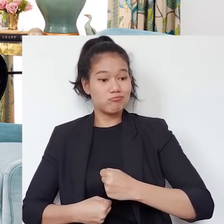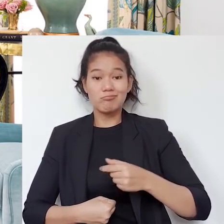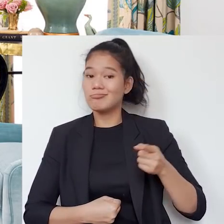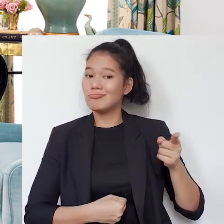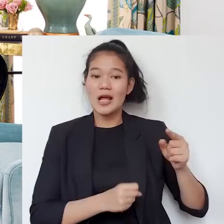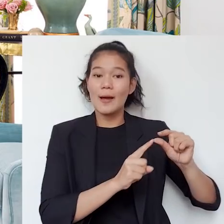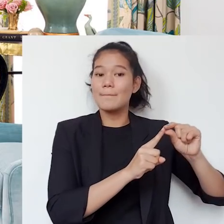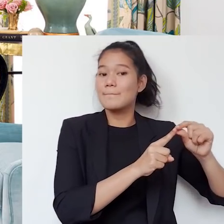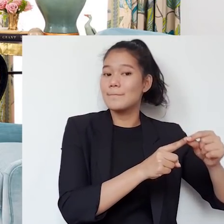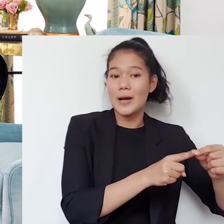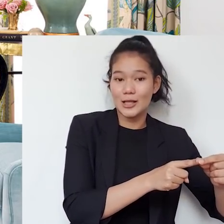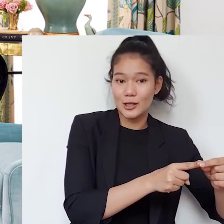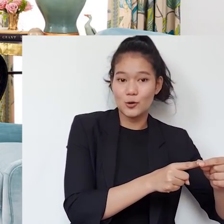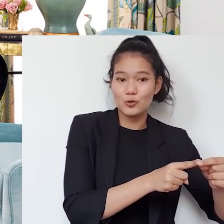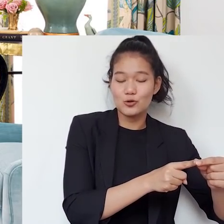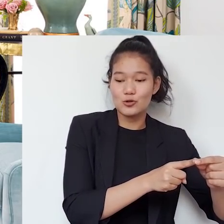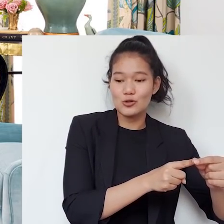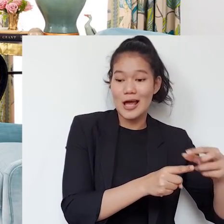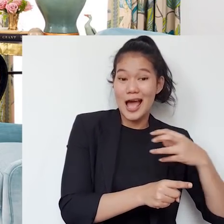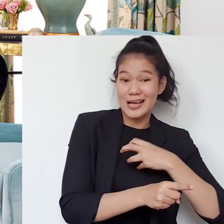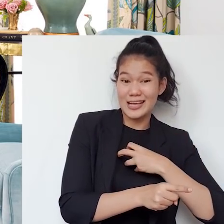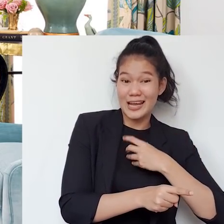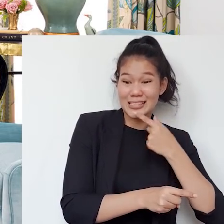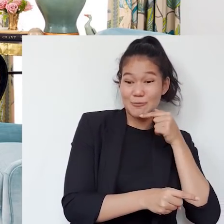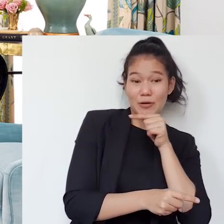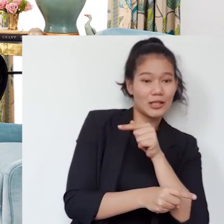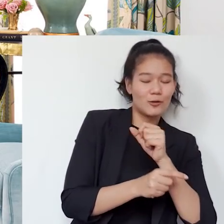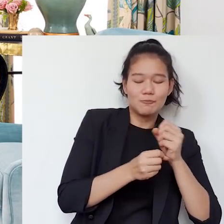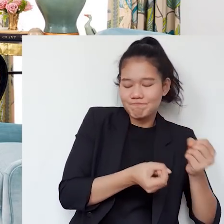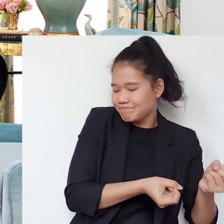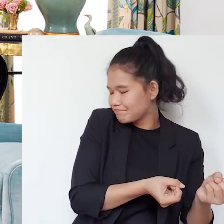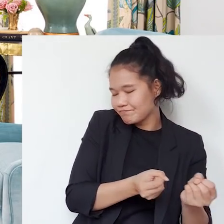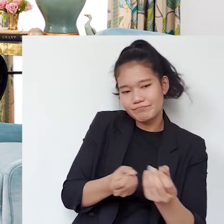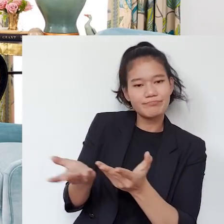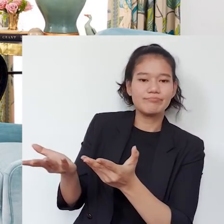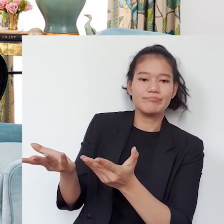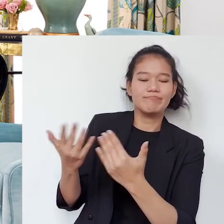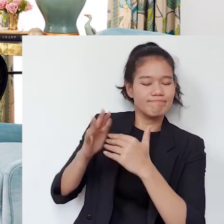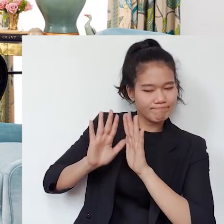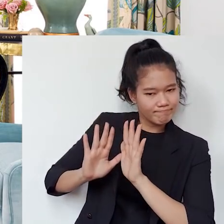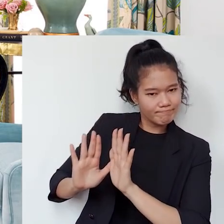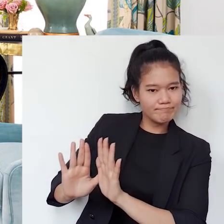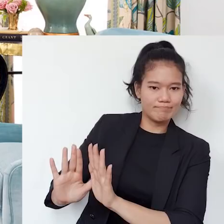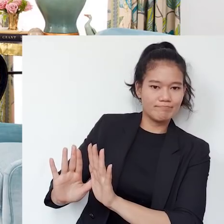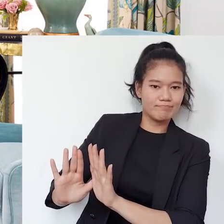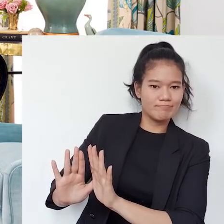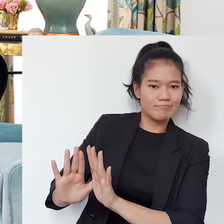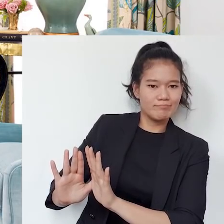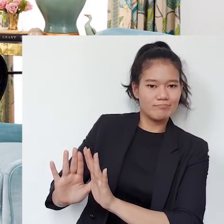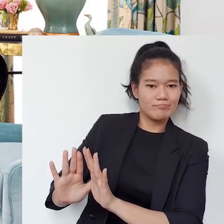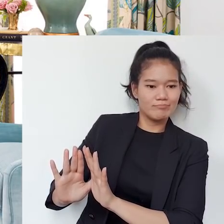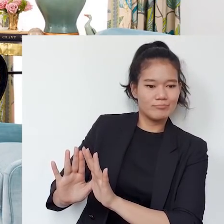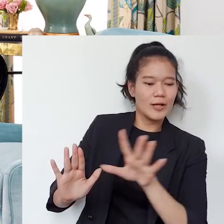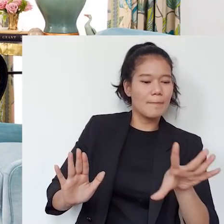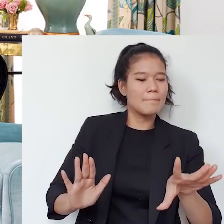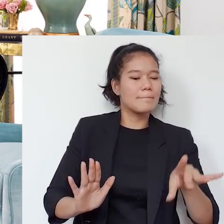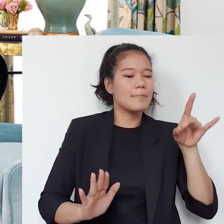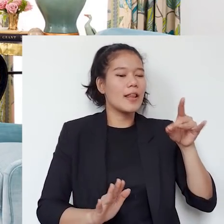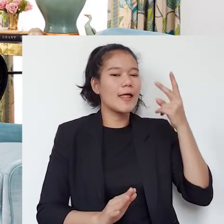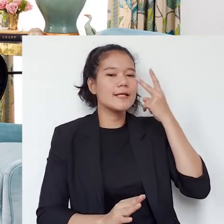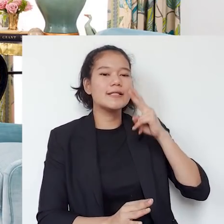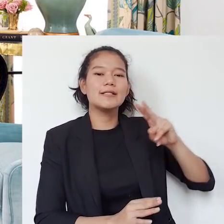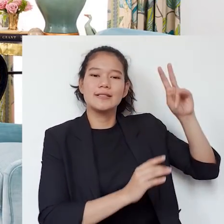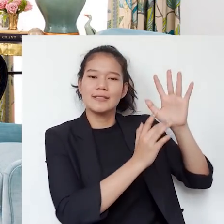Petrus melepaskan keyakinan mesianik Yudaismenya untuk kemudian meyakini Yesus. Dia ingin